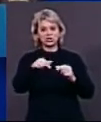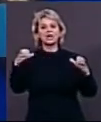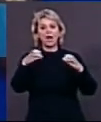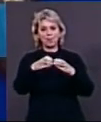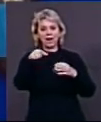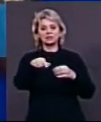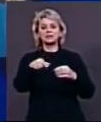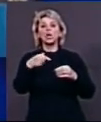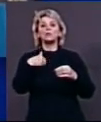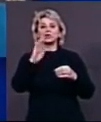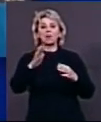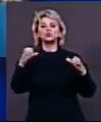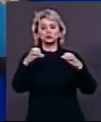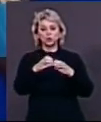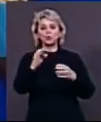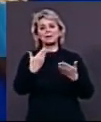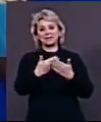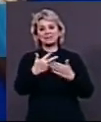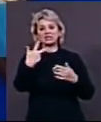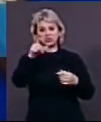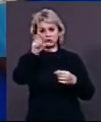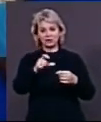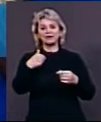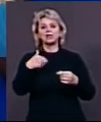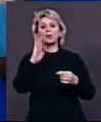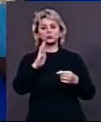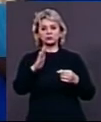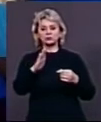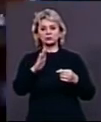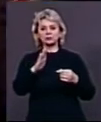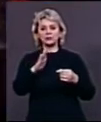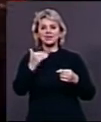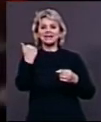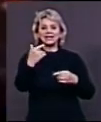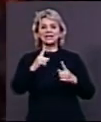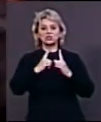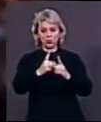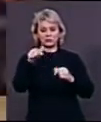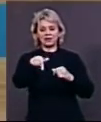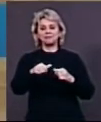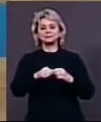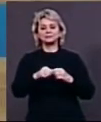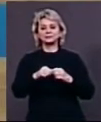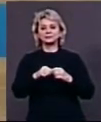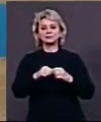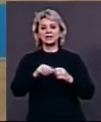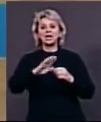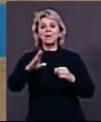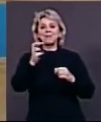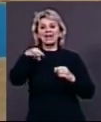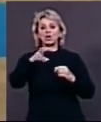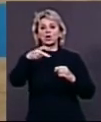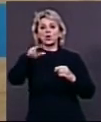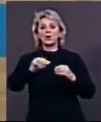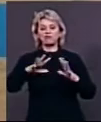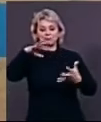команды. У меня будет группа около 30 человек, и я буду их спутником. Мятлик луговой для